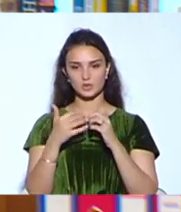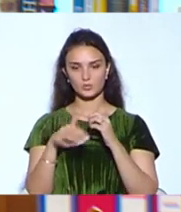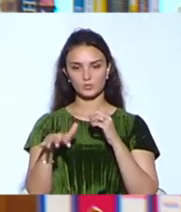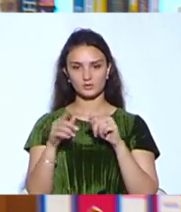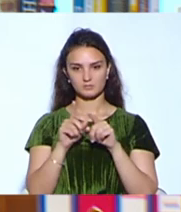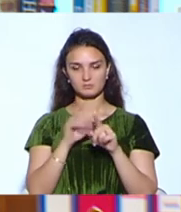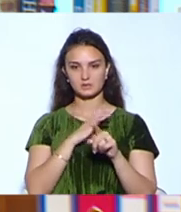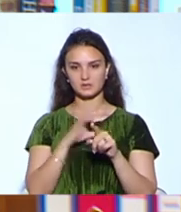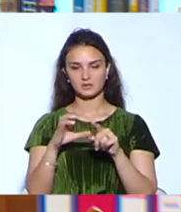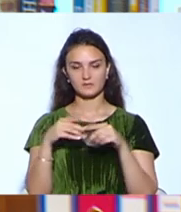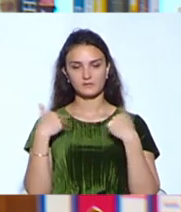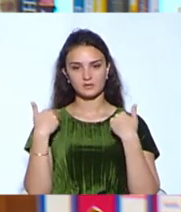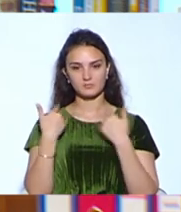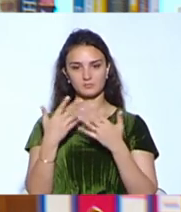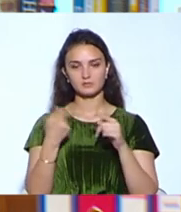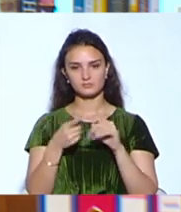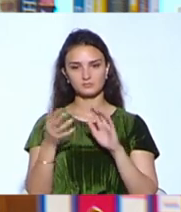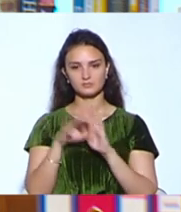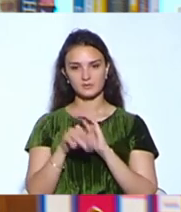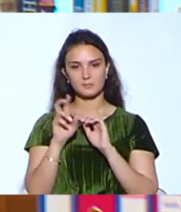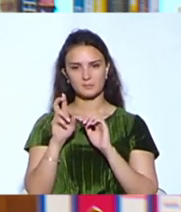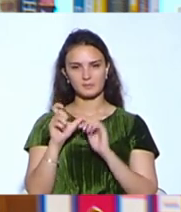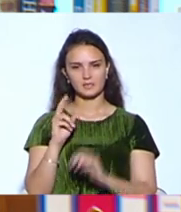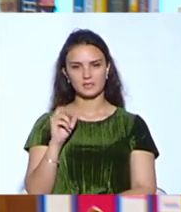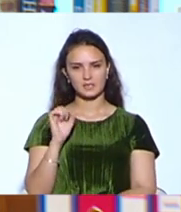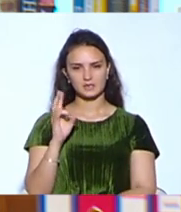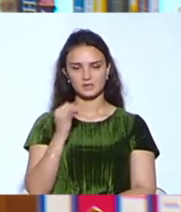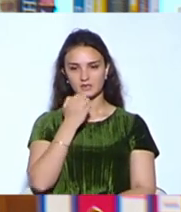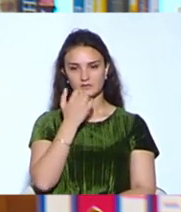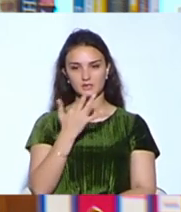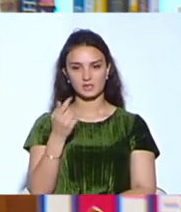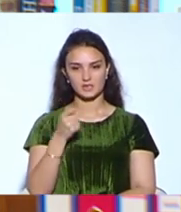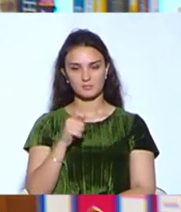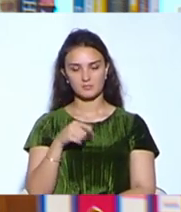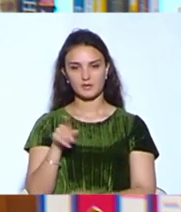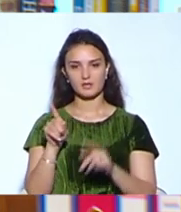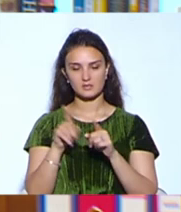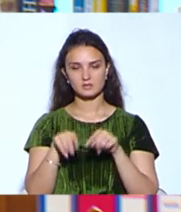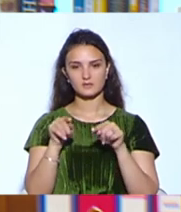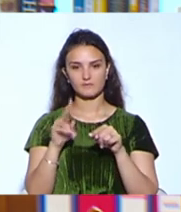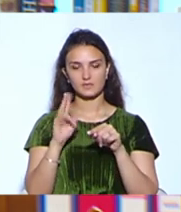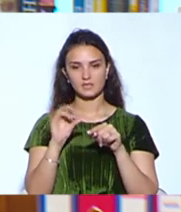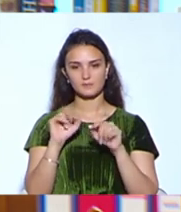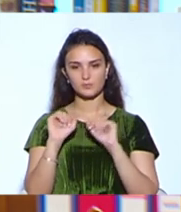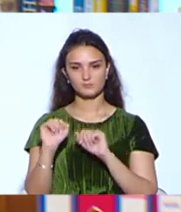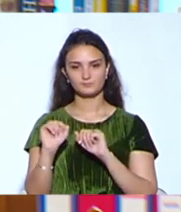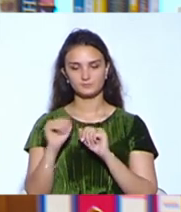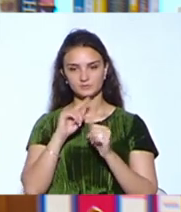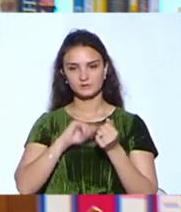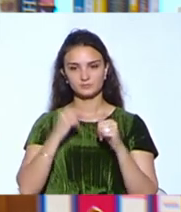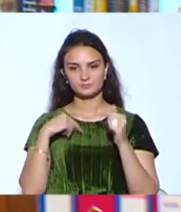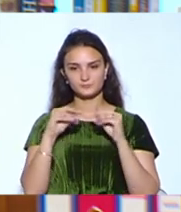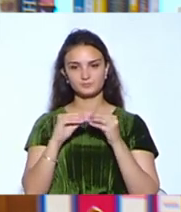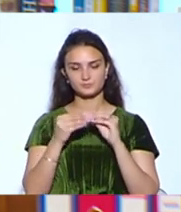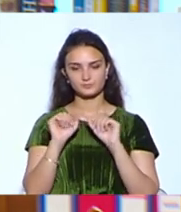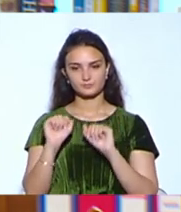რომელიც ასევე მდიდარია ამ ვიტამინით და მასში კიდევ არის ბეტაინი, ნივთიერება, რომელიც ასევე კიბოსგან და სისხლძარღვების